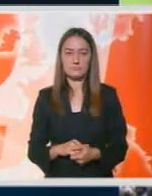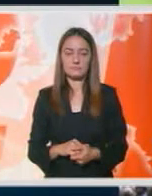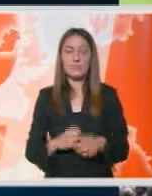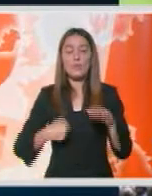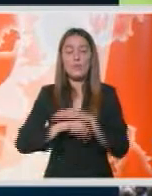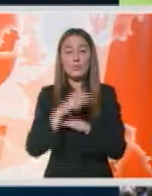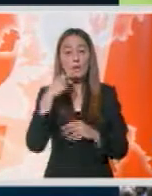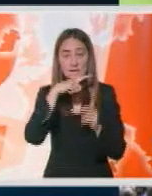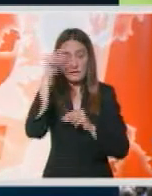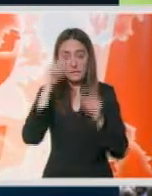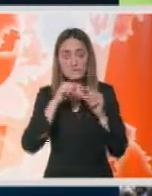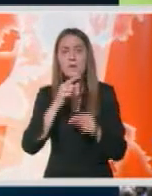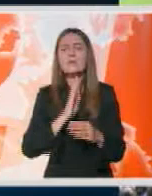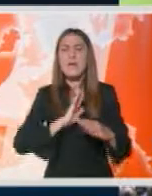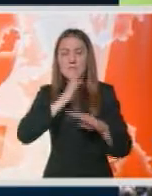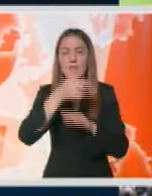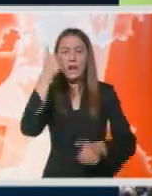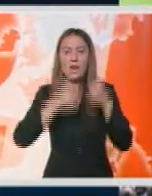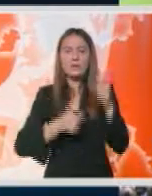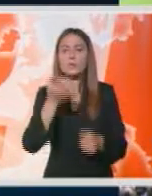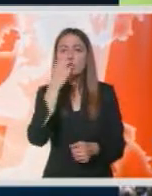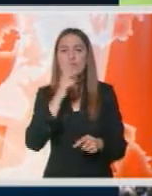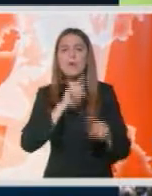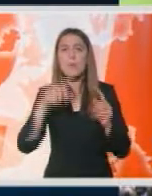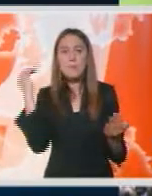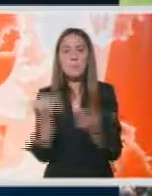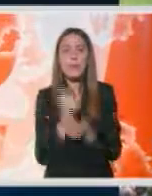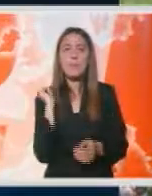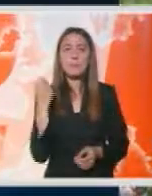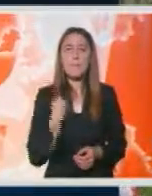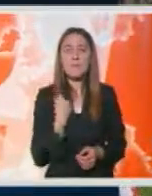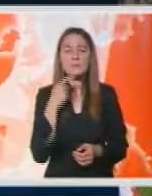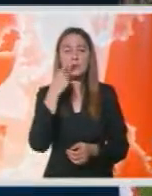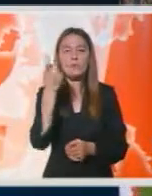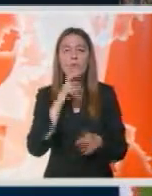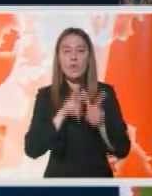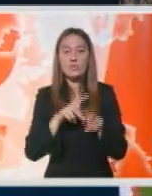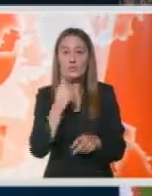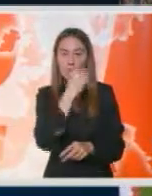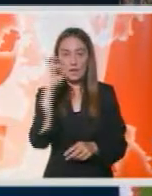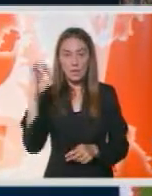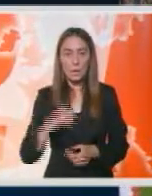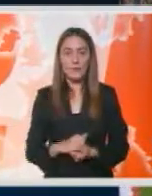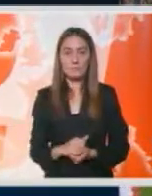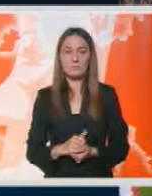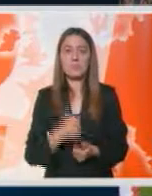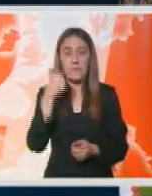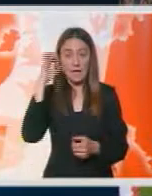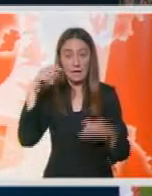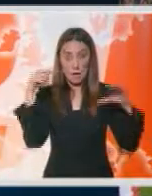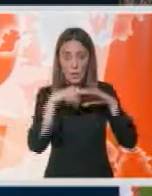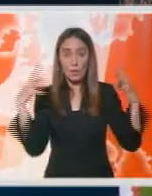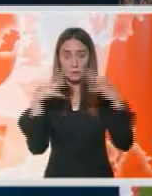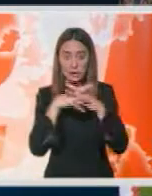Fudbaleri Crvene zvezde plasirali su se u finale turnira u Chicagu, pošto su pobedili poljsku legiju iz Varšave rezultatom 1:0. Jedini gol na